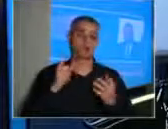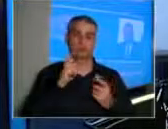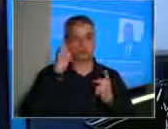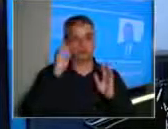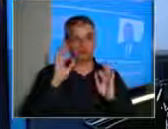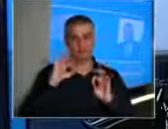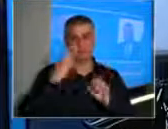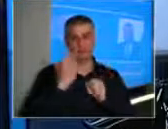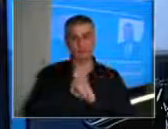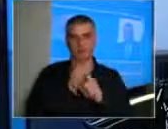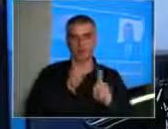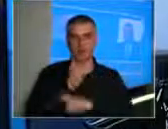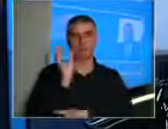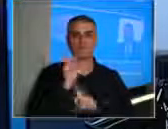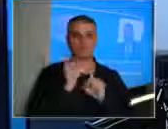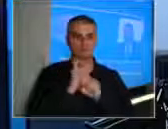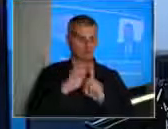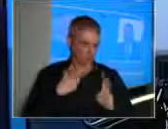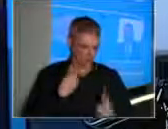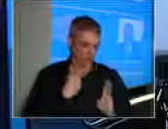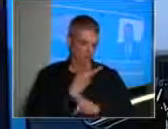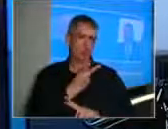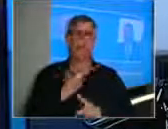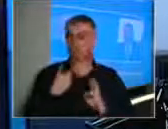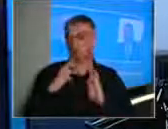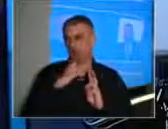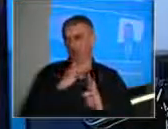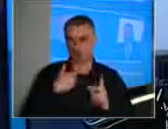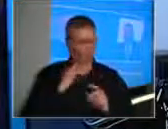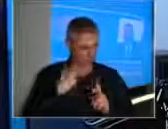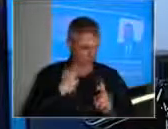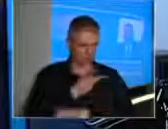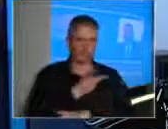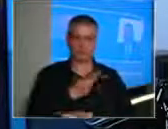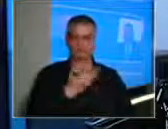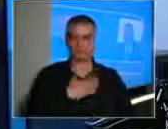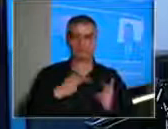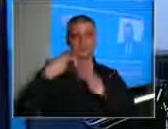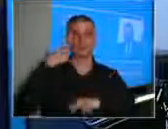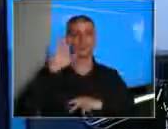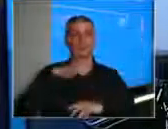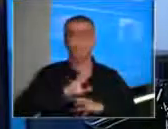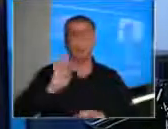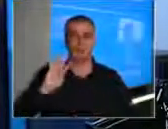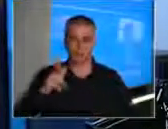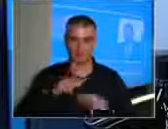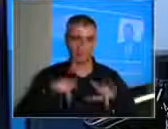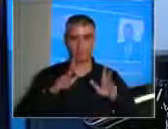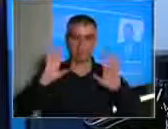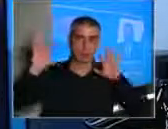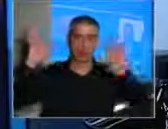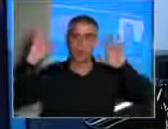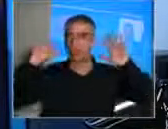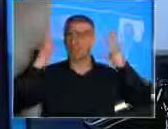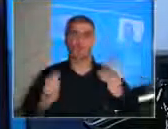סביר שכן תעברו את אחוז החסימה. נעבור. קבע בשבילכם, כן. נעבור, רצינו יותר. ואז, כן, רציתם יותר, אבל גם בלי ביבי המצב שלכם לא היה